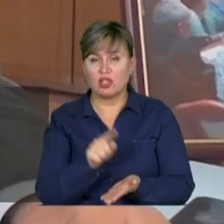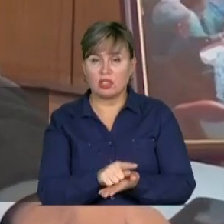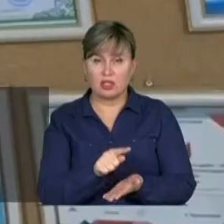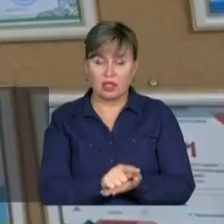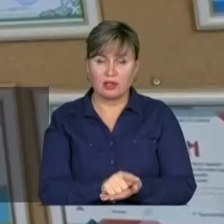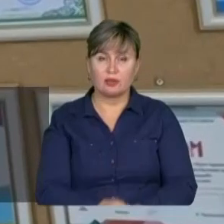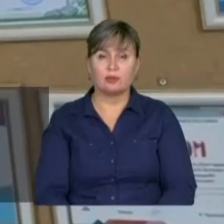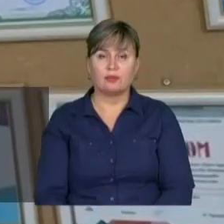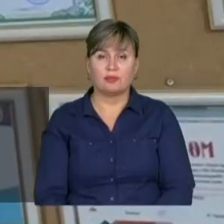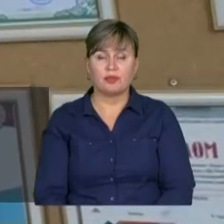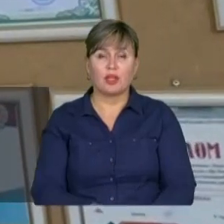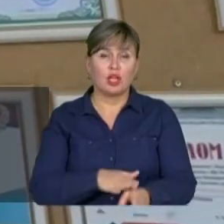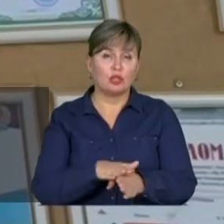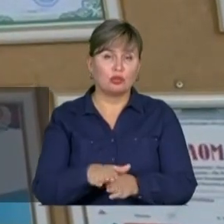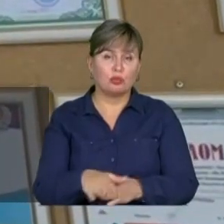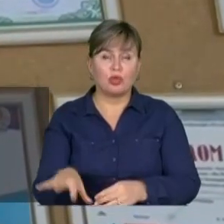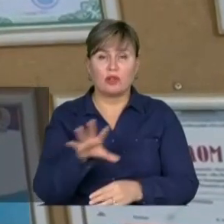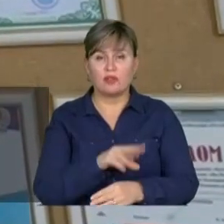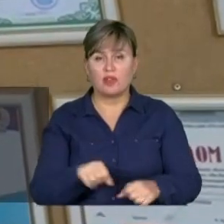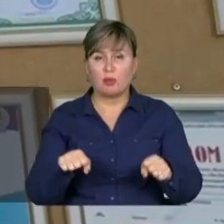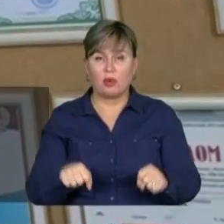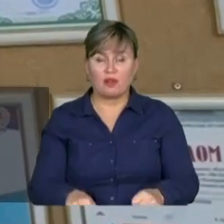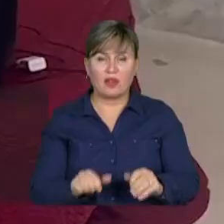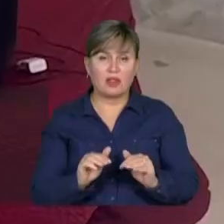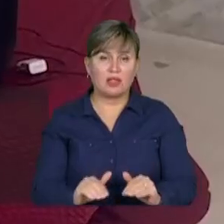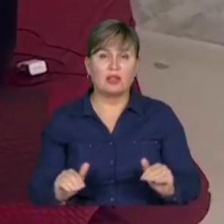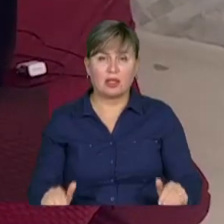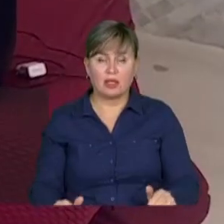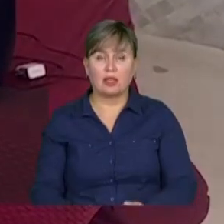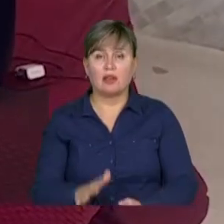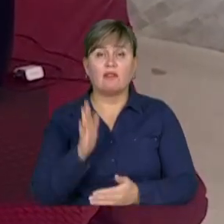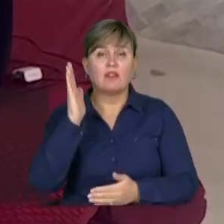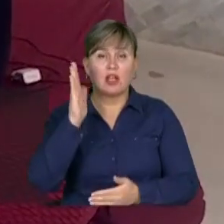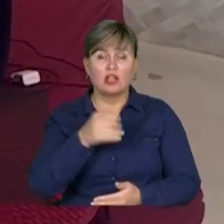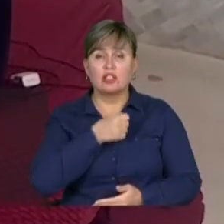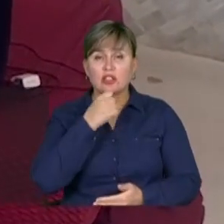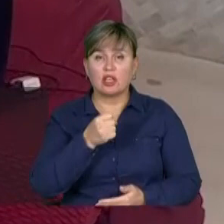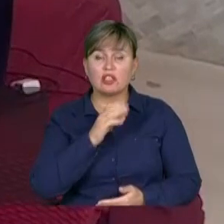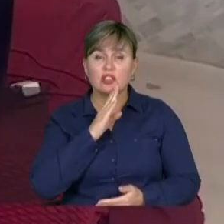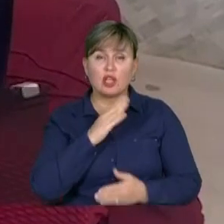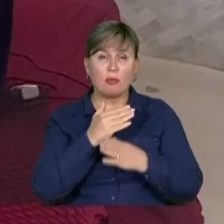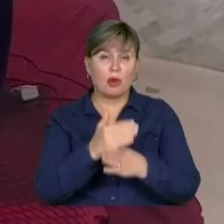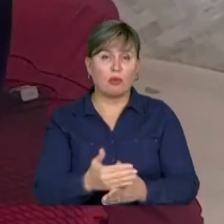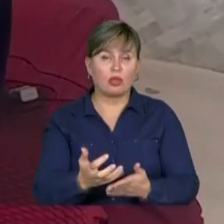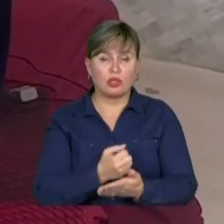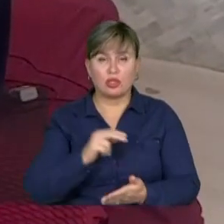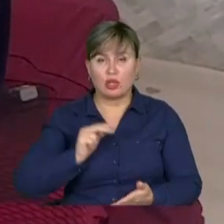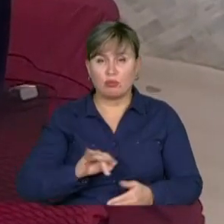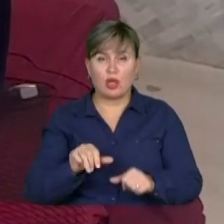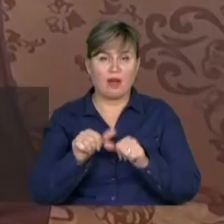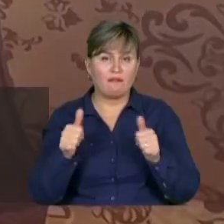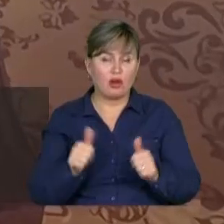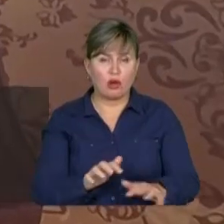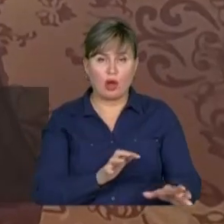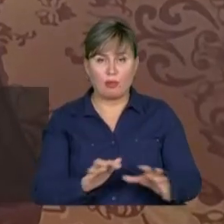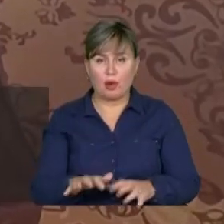задания. Соблюдаются все права детей. В дальнейшем старшие девочки помогут найти работу и оформить опеку